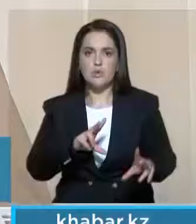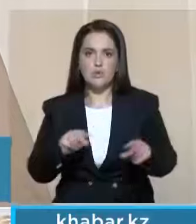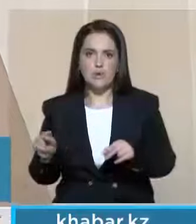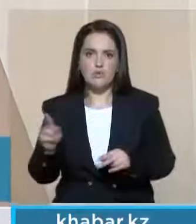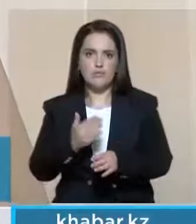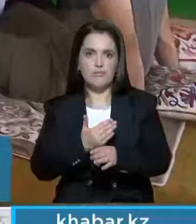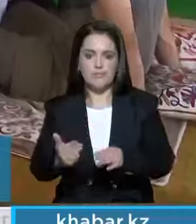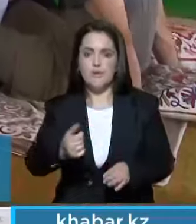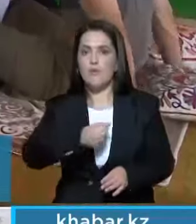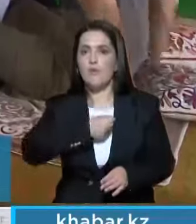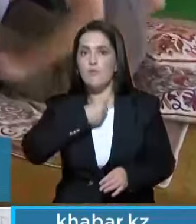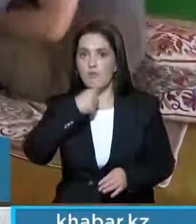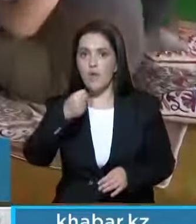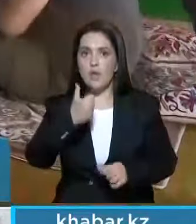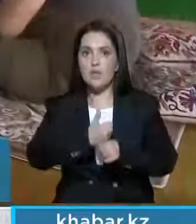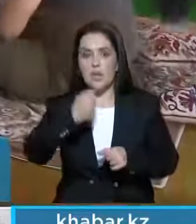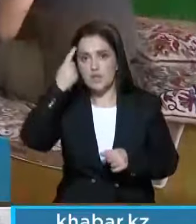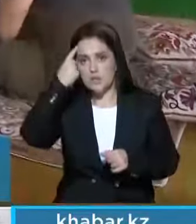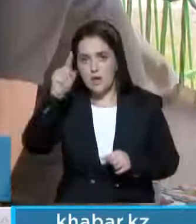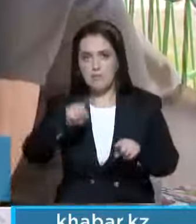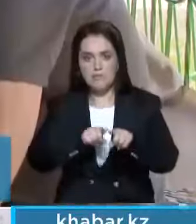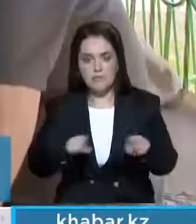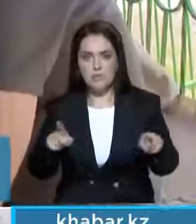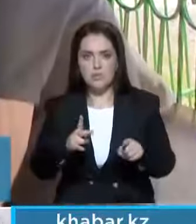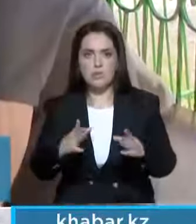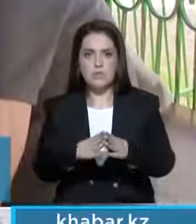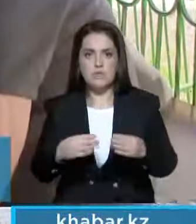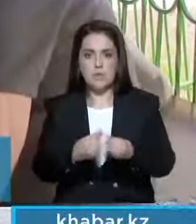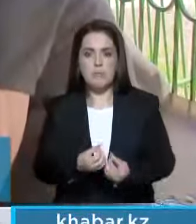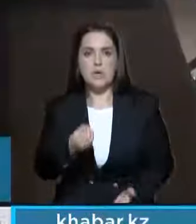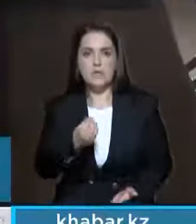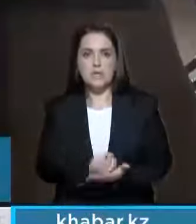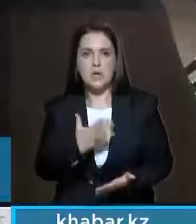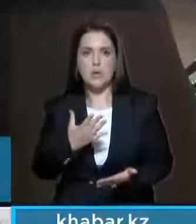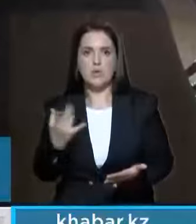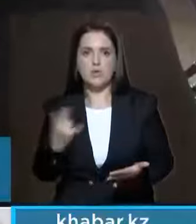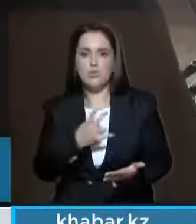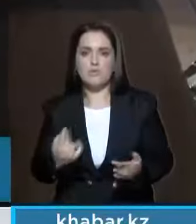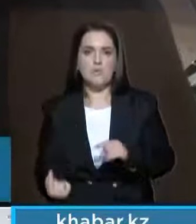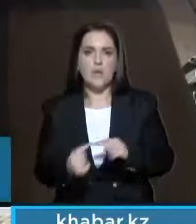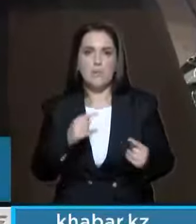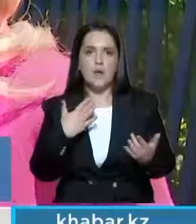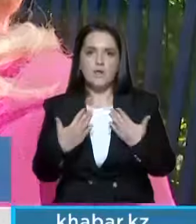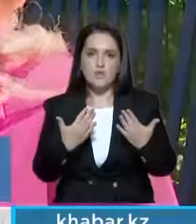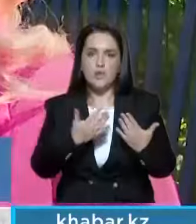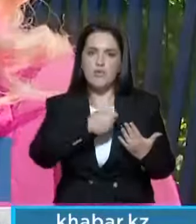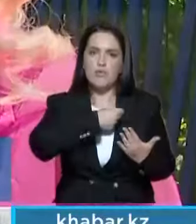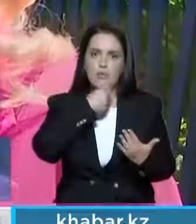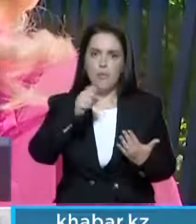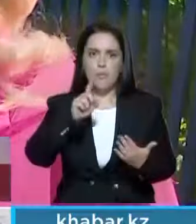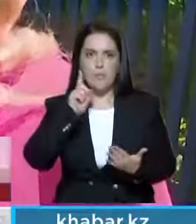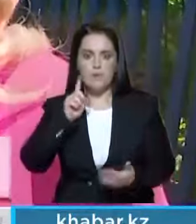в зрелом возрасте. Главная идея картины – это пропаганда семейных ценностей, тонкостей взаимоотношений разных поколений. Здесь есть о